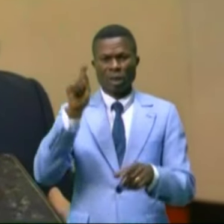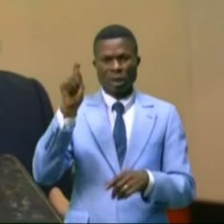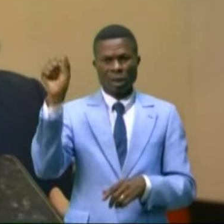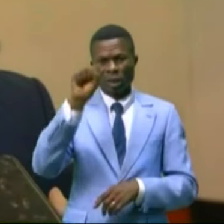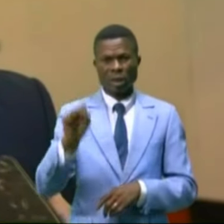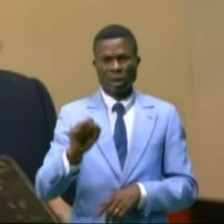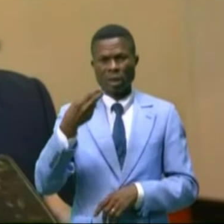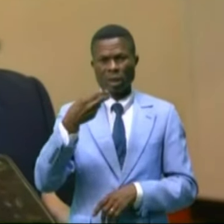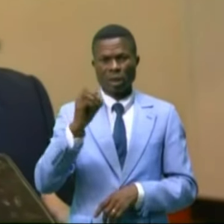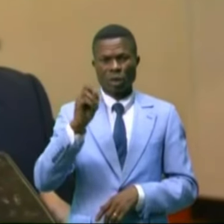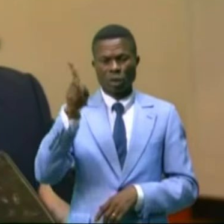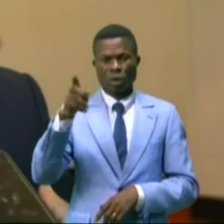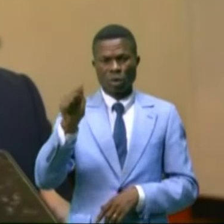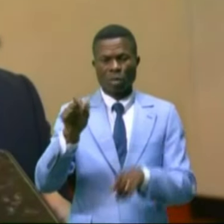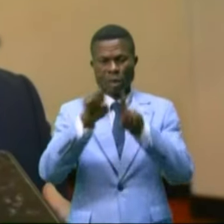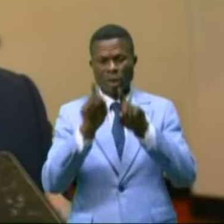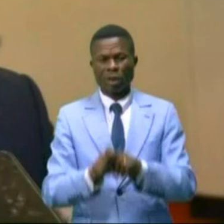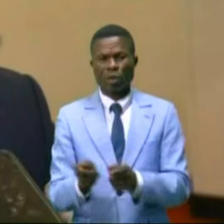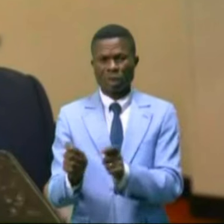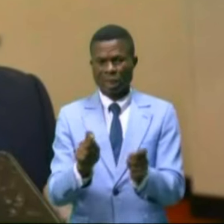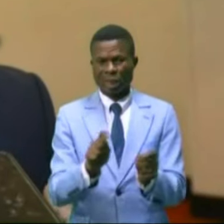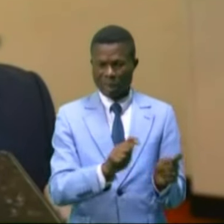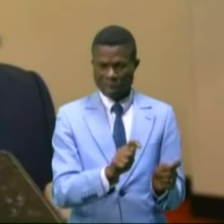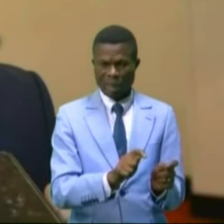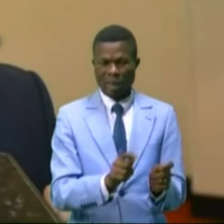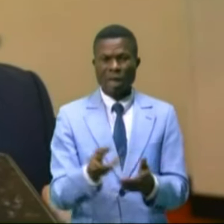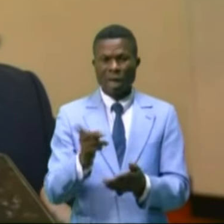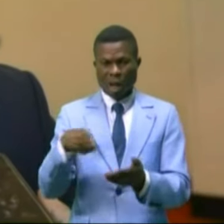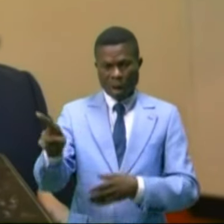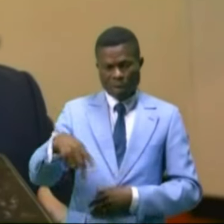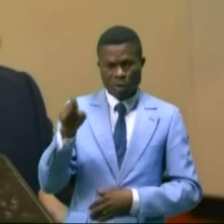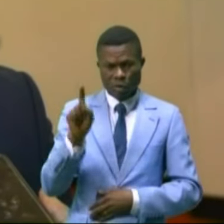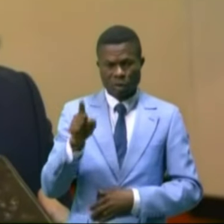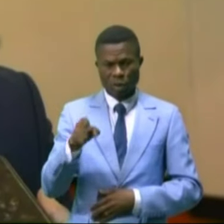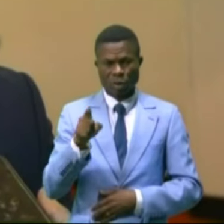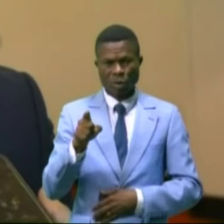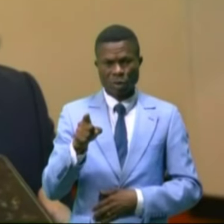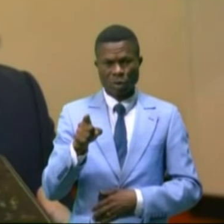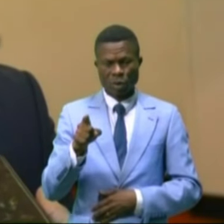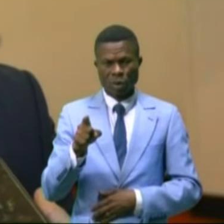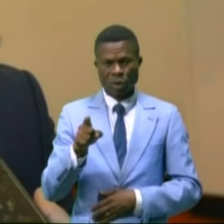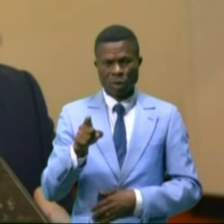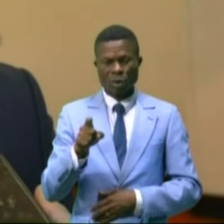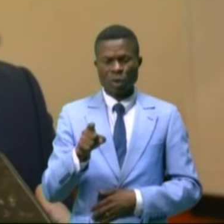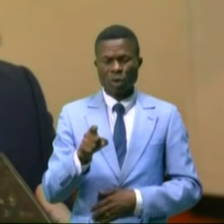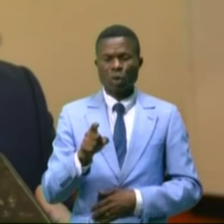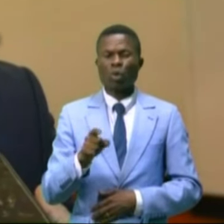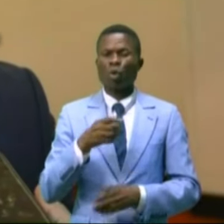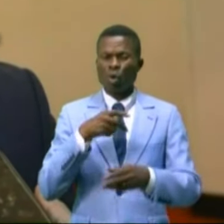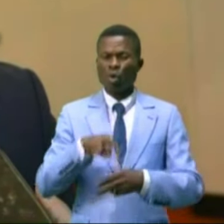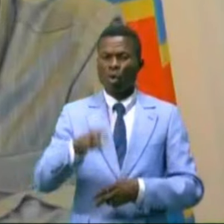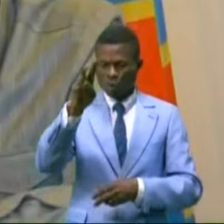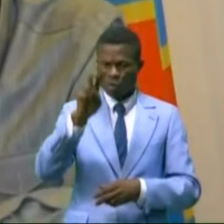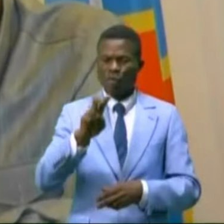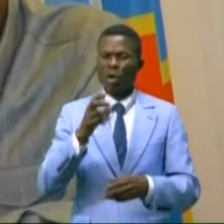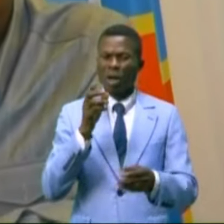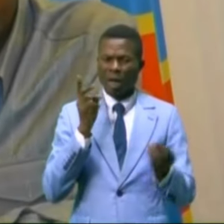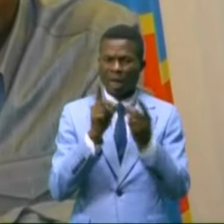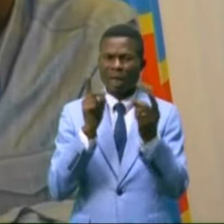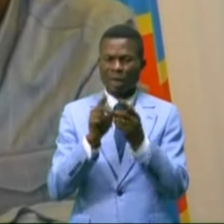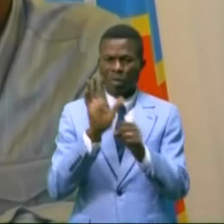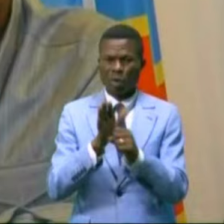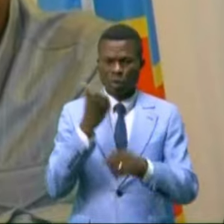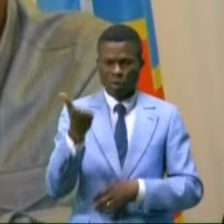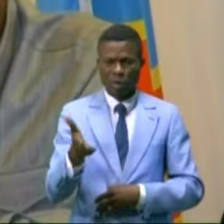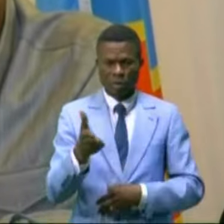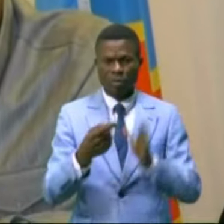sudapa Tanganika ce sont ces provinces là où nous avons vraiment une forte présence de ces enjeun pour